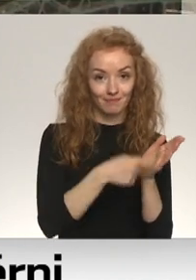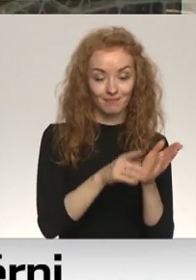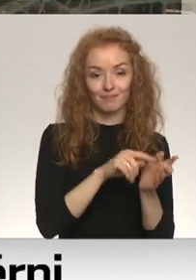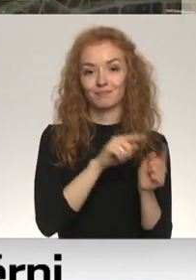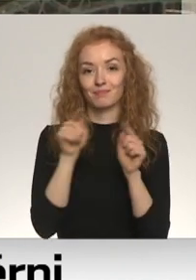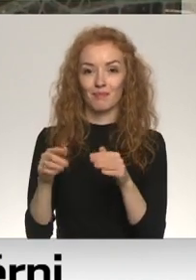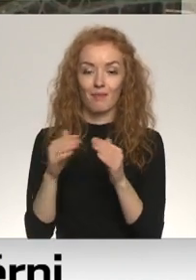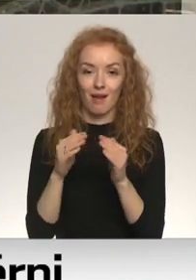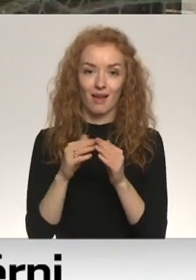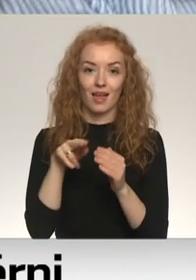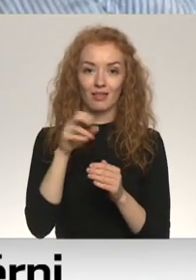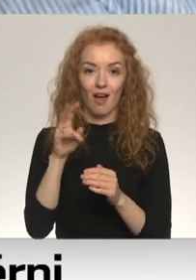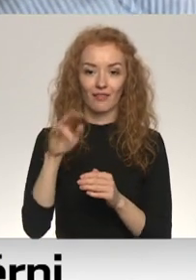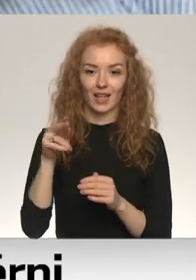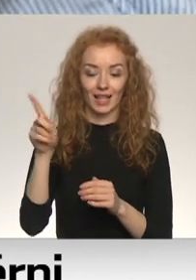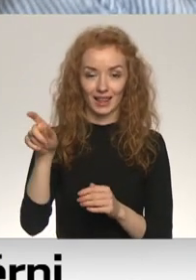mazais Dāvids.